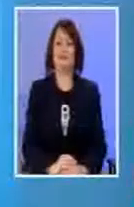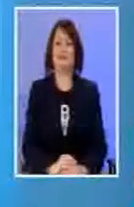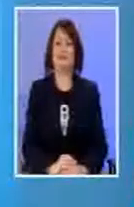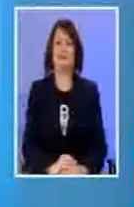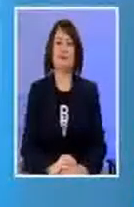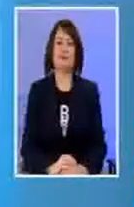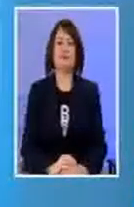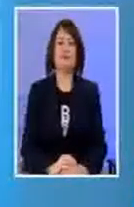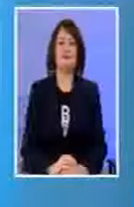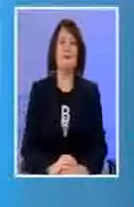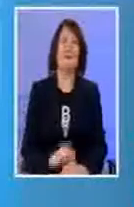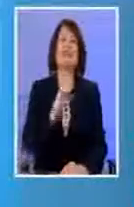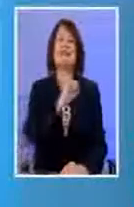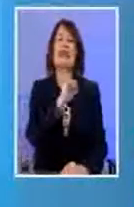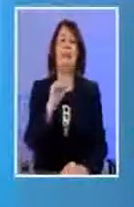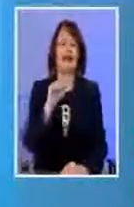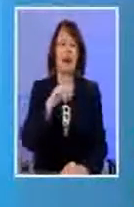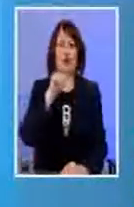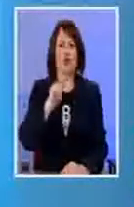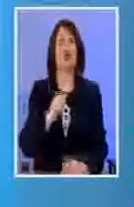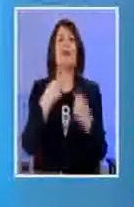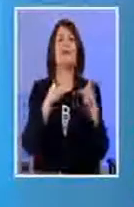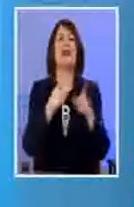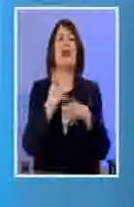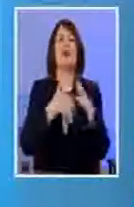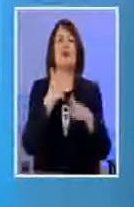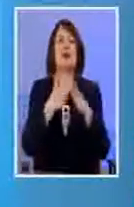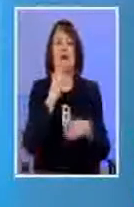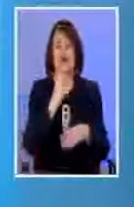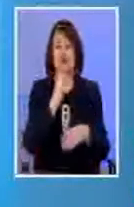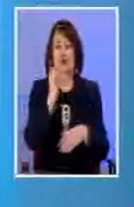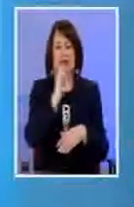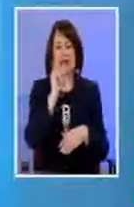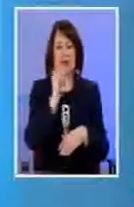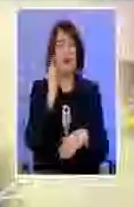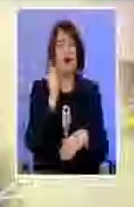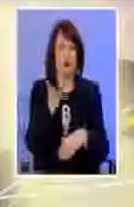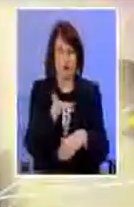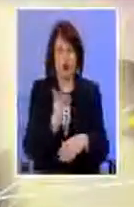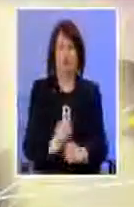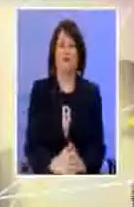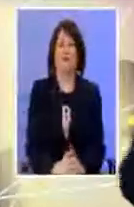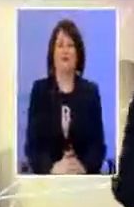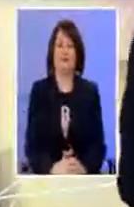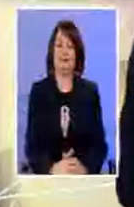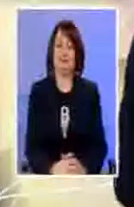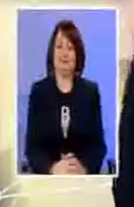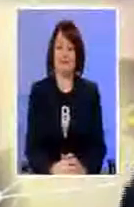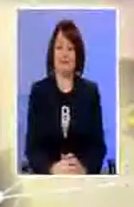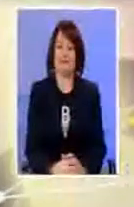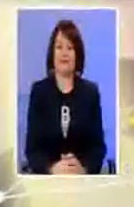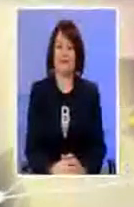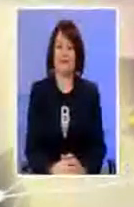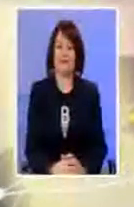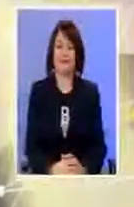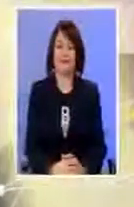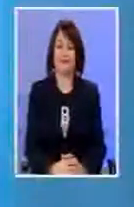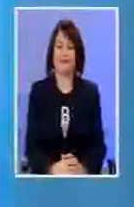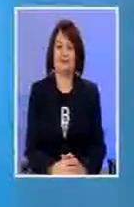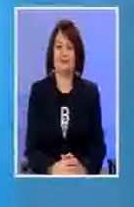Η κυρία Σταματία Αγκουριδάκη, δασκάλα νοηματικής στο Ίδρυμα Κοφών. Καλώς ήρθατε. Καλημέρα και από